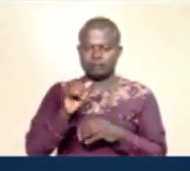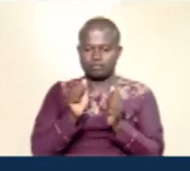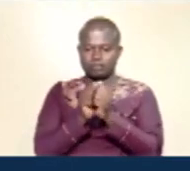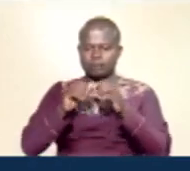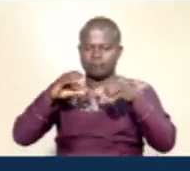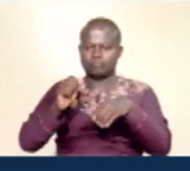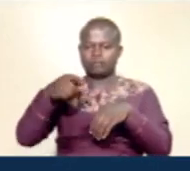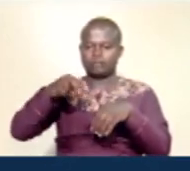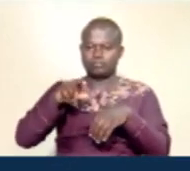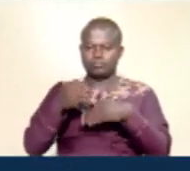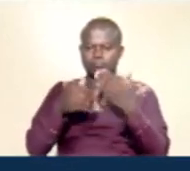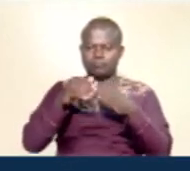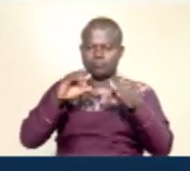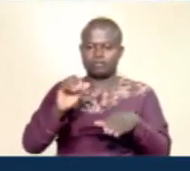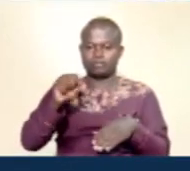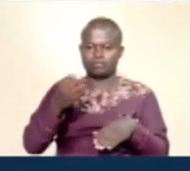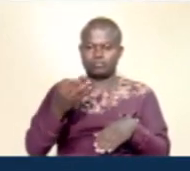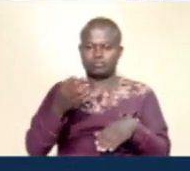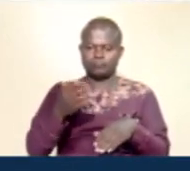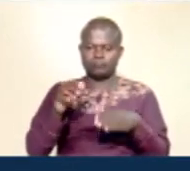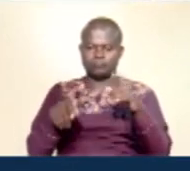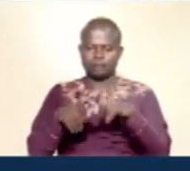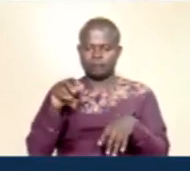APRC warangiye ikipe ya Sandres FC itsinze APRC